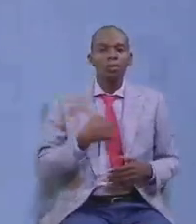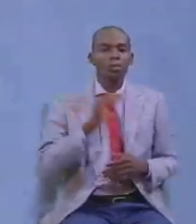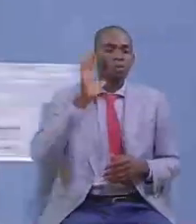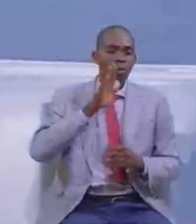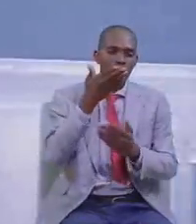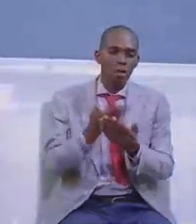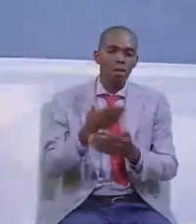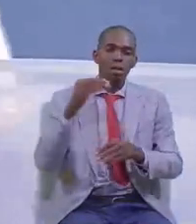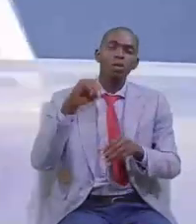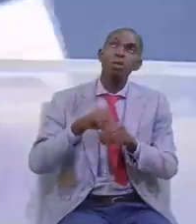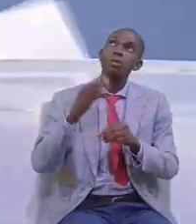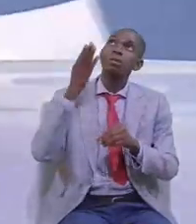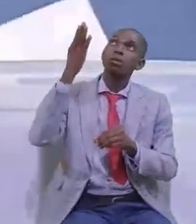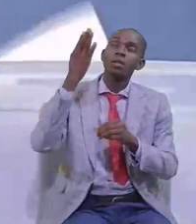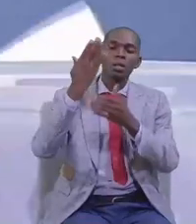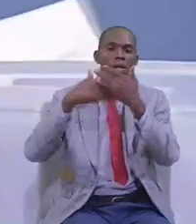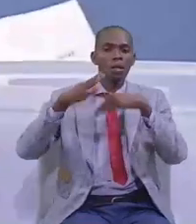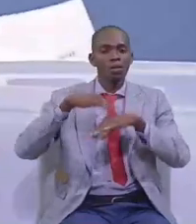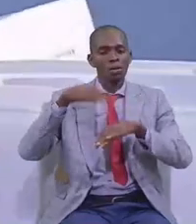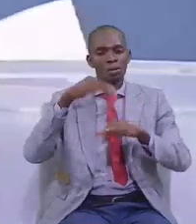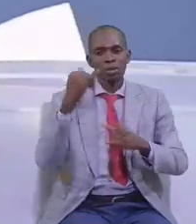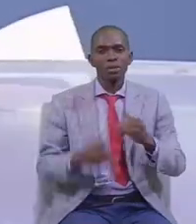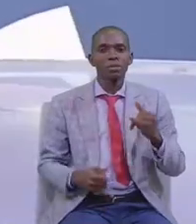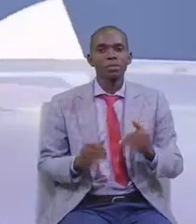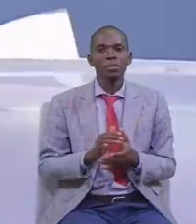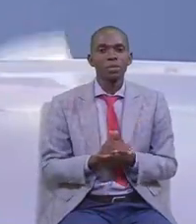finale. Le sacrifice.